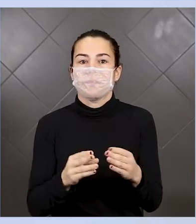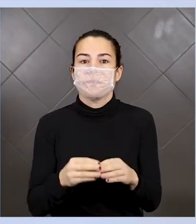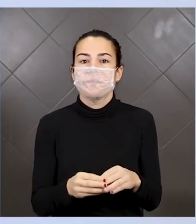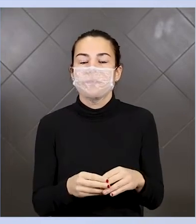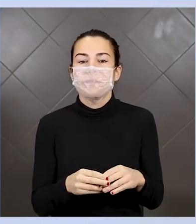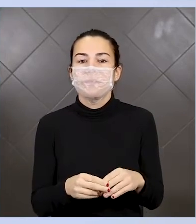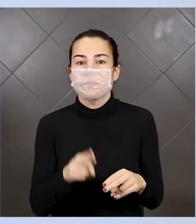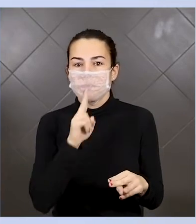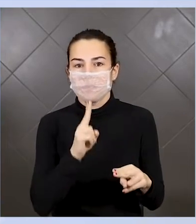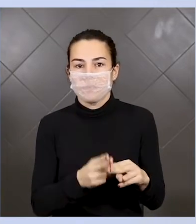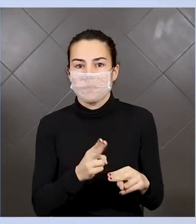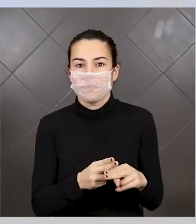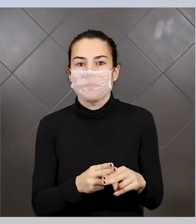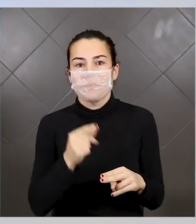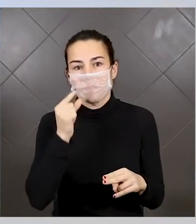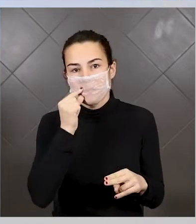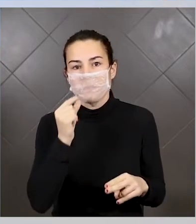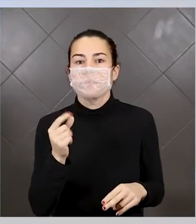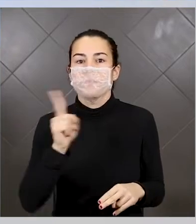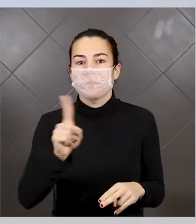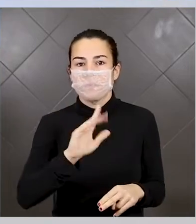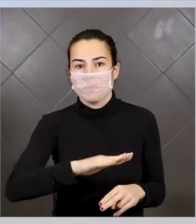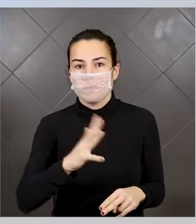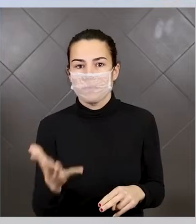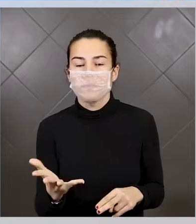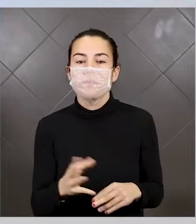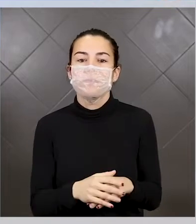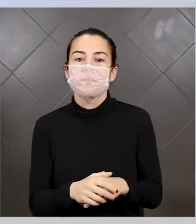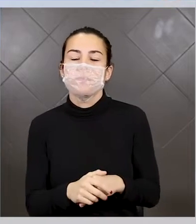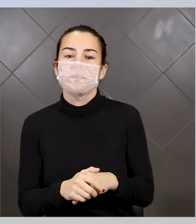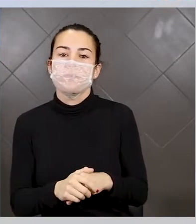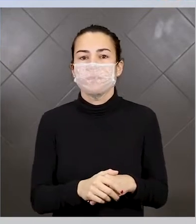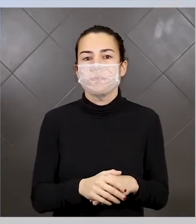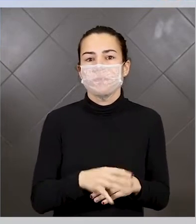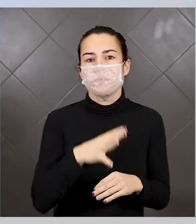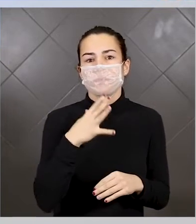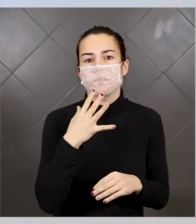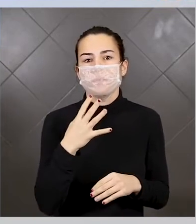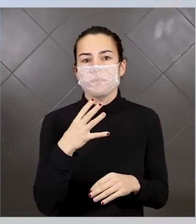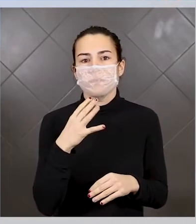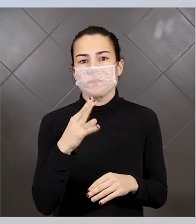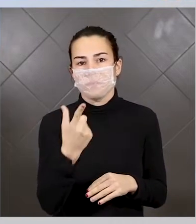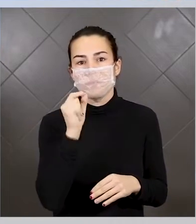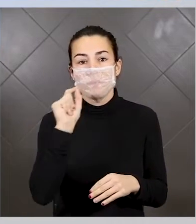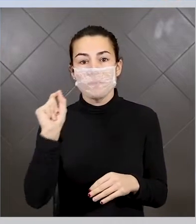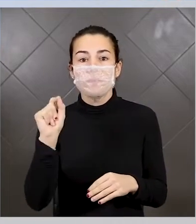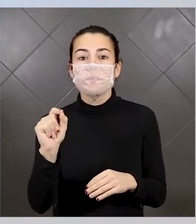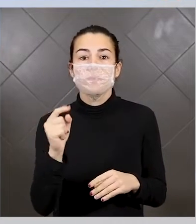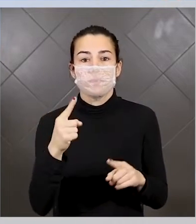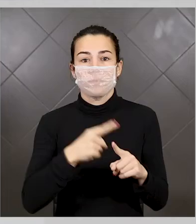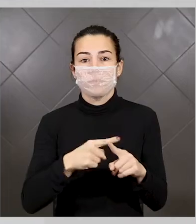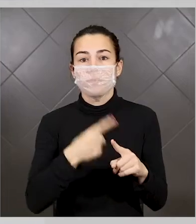és agafar el bessó, el secam una mica, no el torram, vol dir que el ficam 5 minuts al forn a